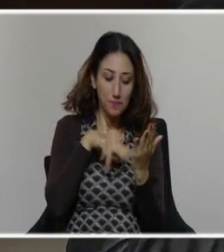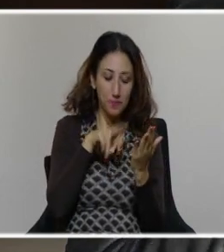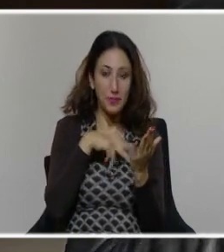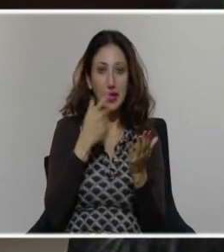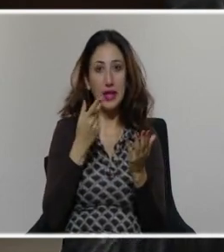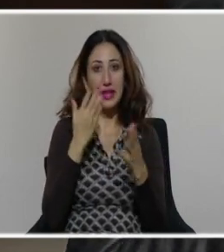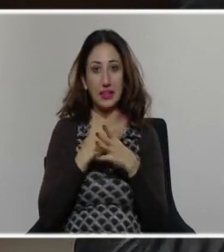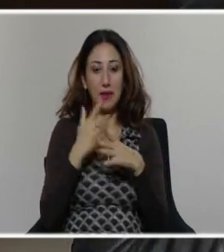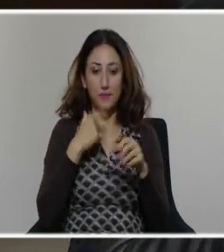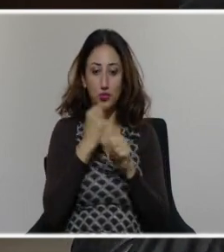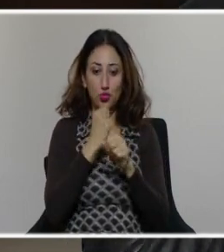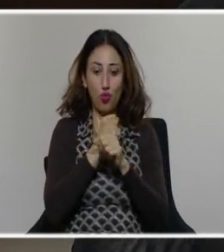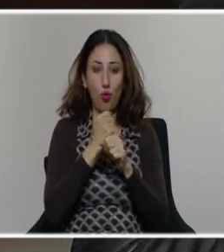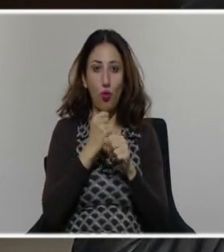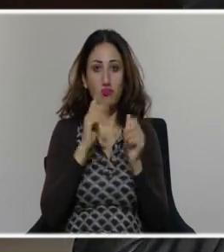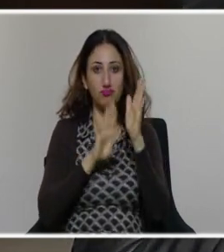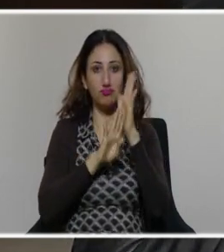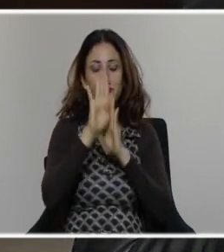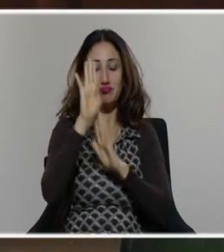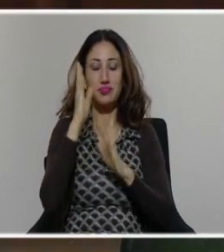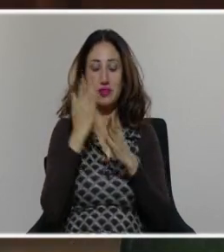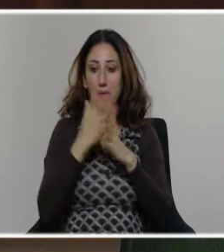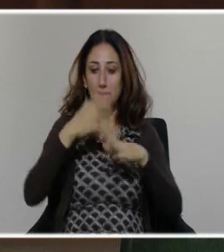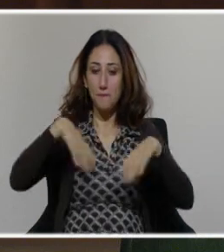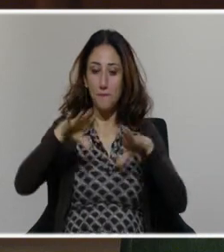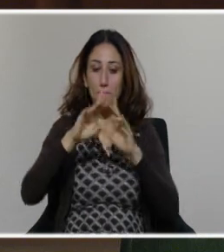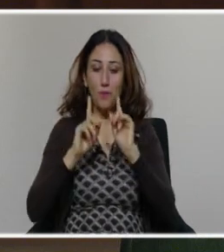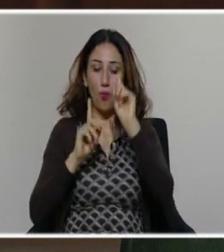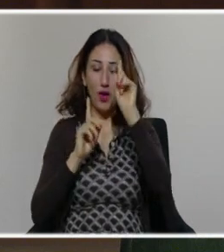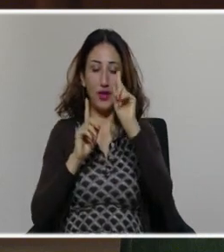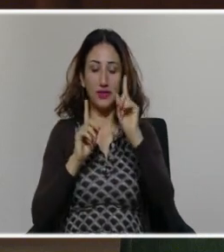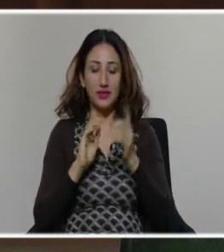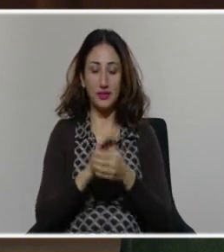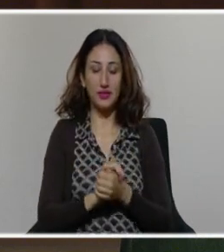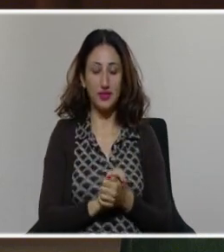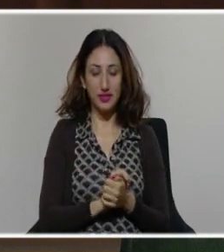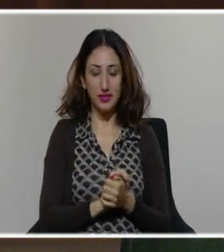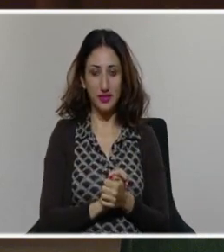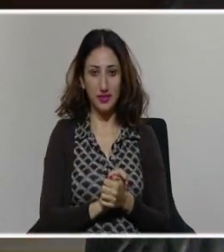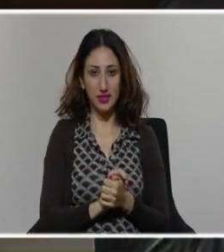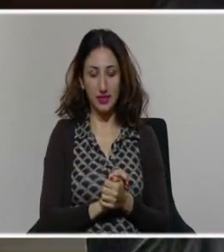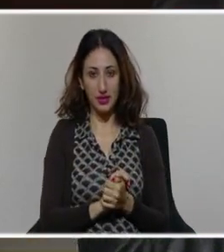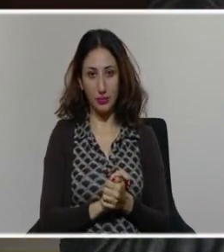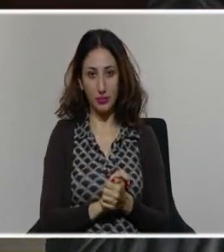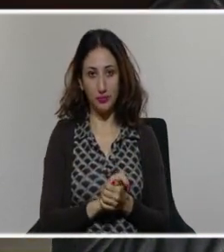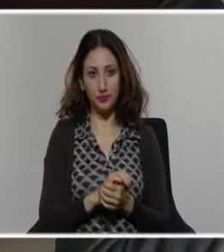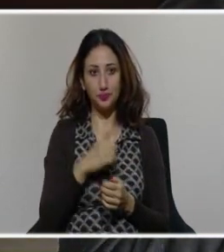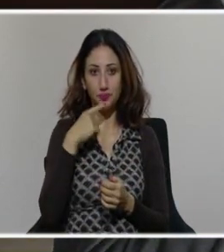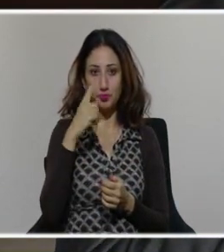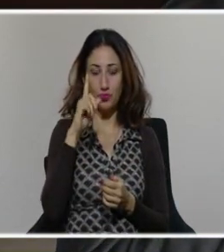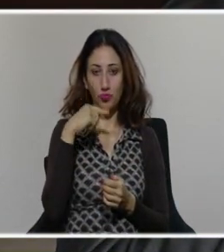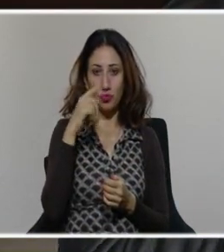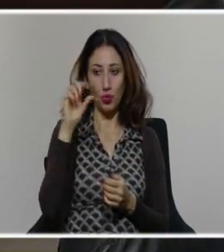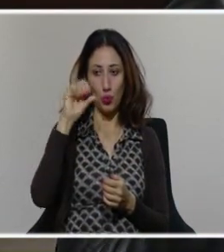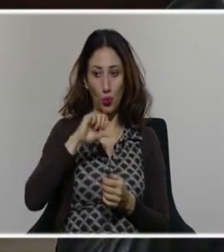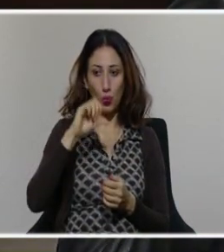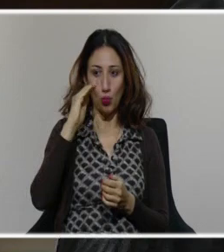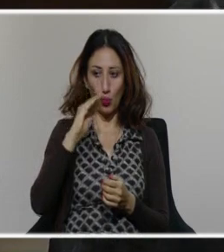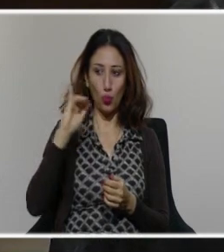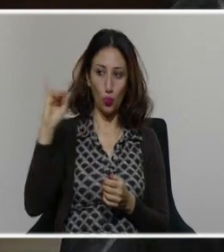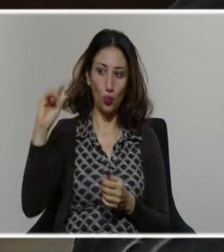نطلع بأحسن شكل، لأن مفيش فرصة بقى خلاص للإعادة. مين الممثل انت عتلت همه لما هتمثل قلت هقف قدامك؟ رحمة الله عليه وحيد سيف، ده احنا كلنا